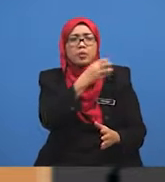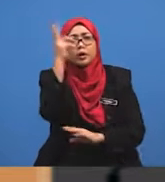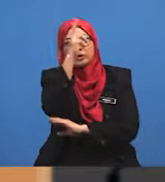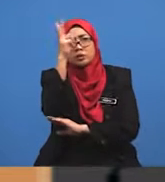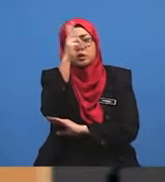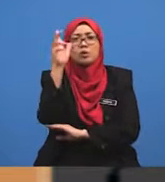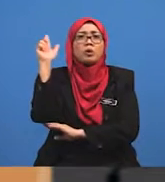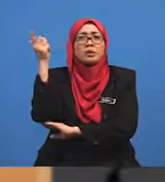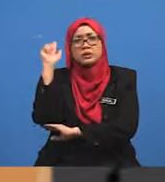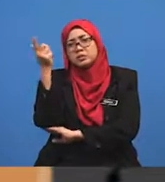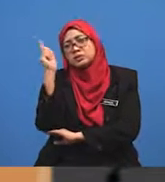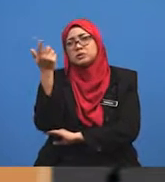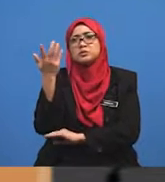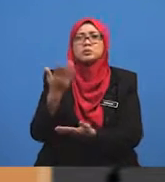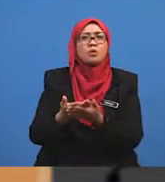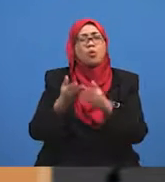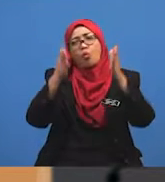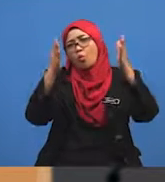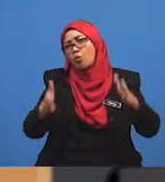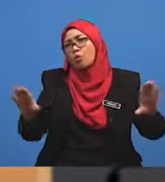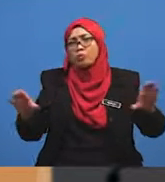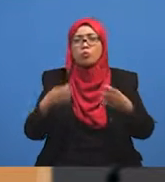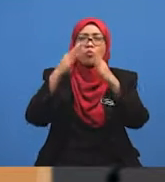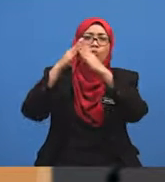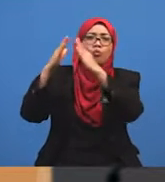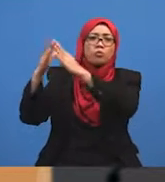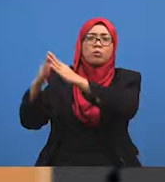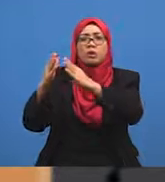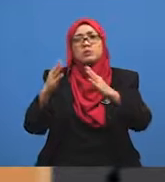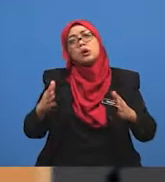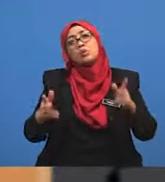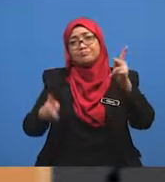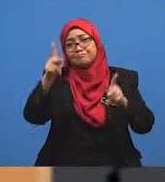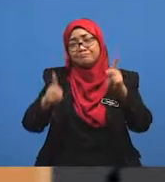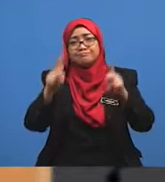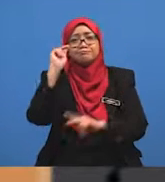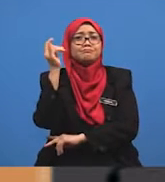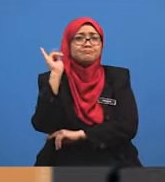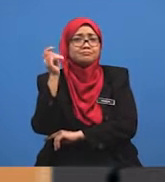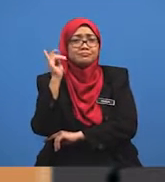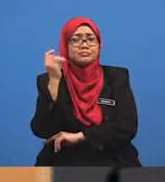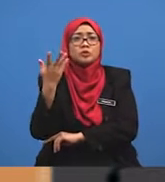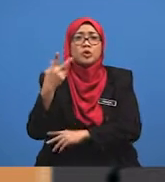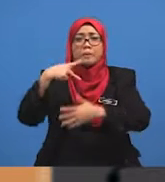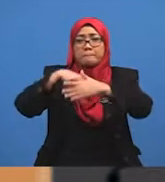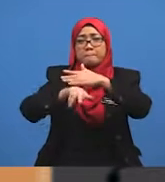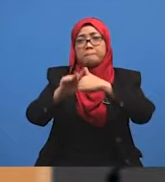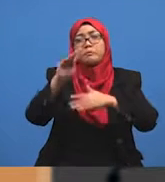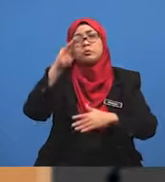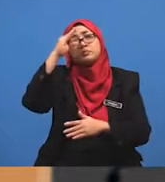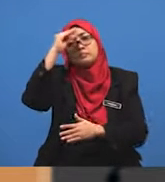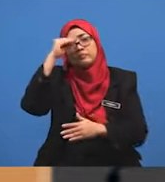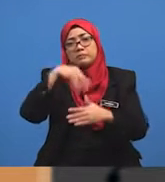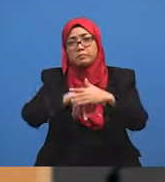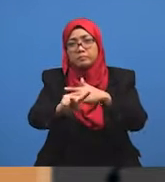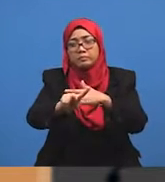pensyarah, arkitek, petani, nelayan, pemandu teksi, postman dan sebagainya.